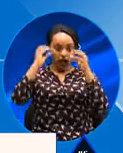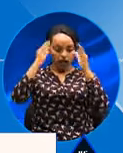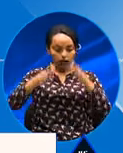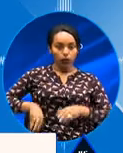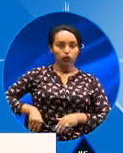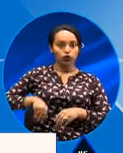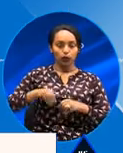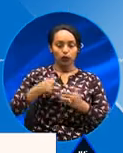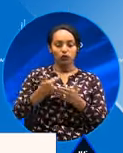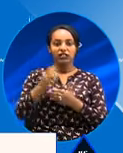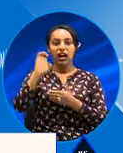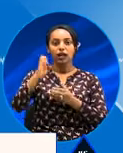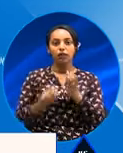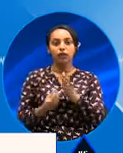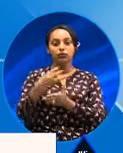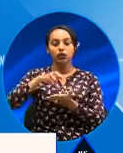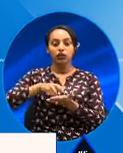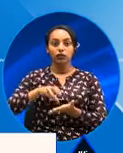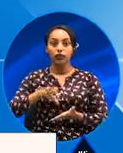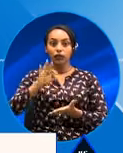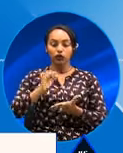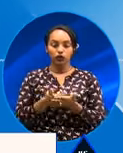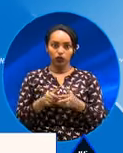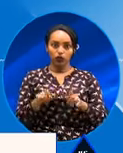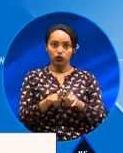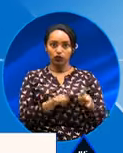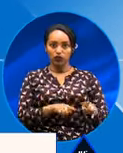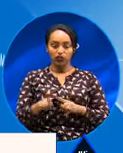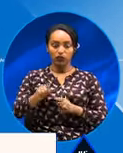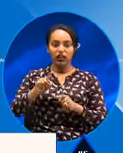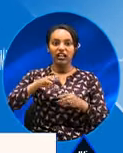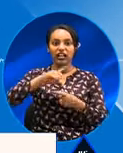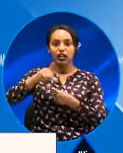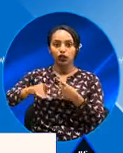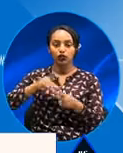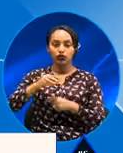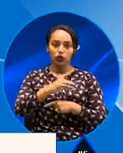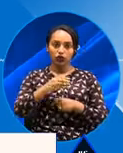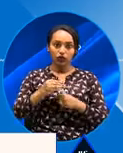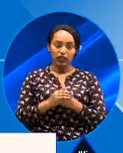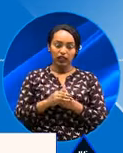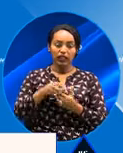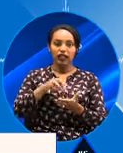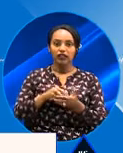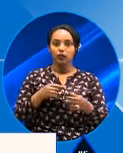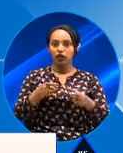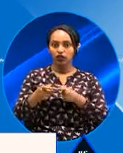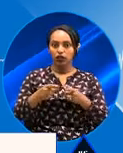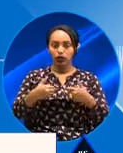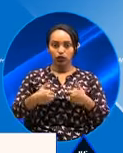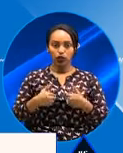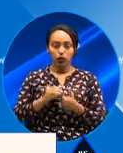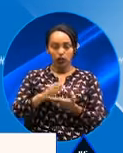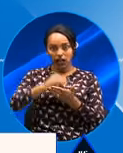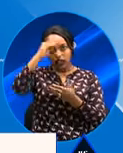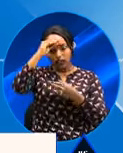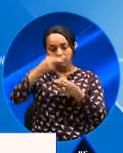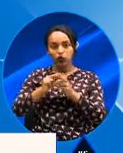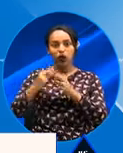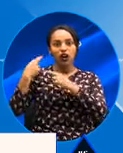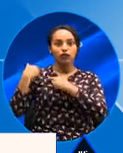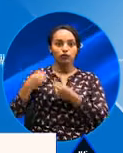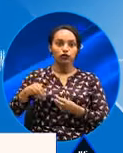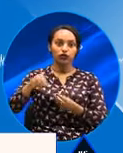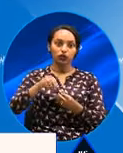መምህራን፣ ተማሪዎች በዚህ በአርባ ምንጭ ከተማ የሚገኙ እንደዚሁም ደግሞ ከየክልሉ እና ከተማ አስተዳደሮች ያሉ የትምህርት ቢሮ